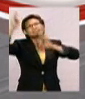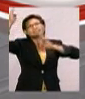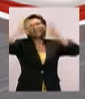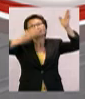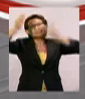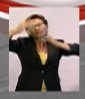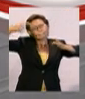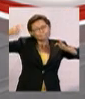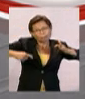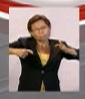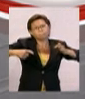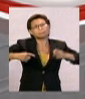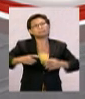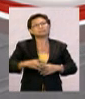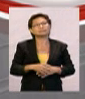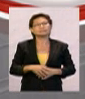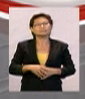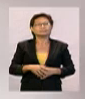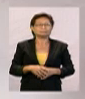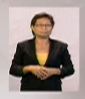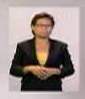Melayu.